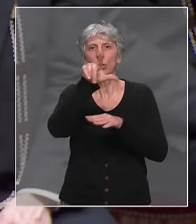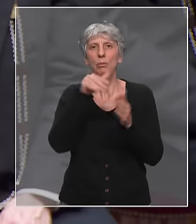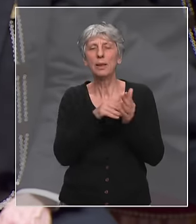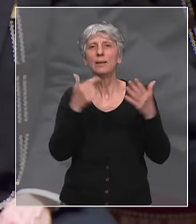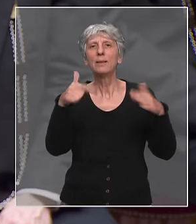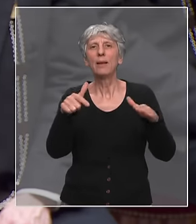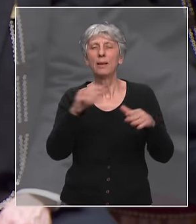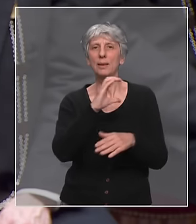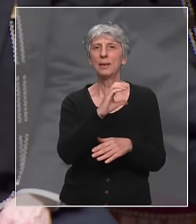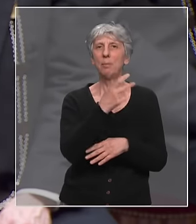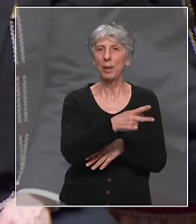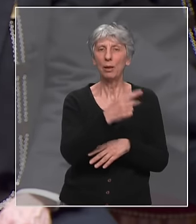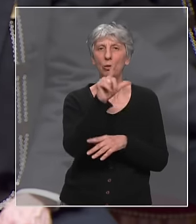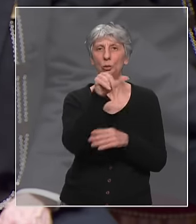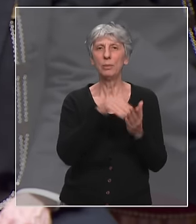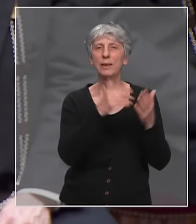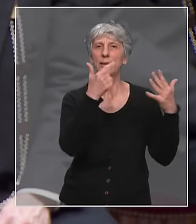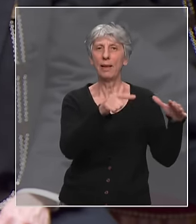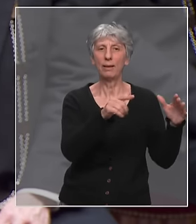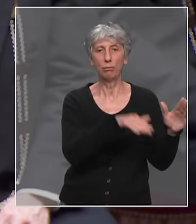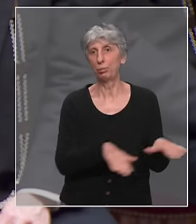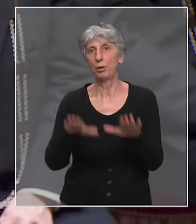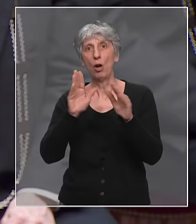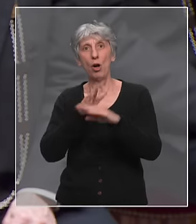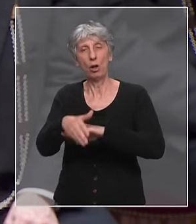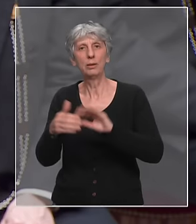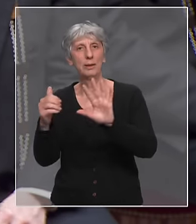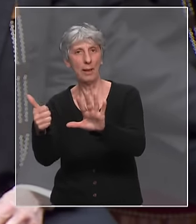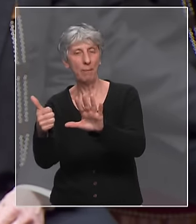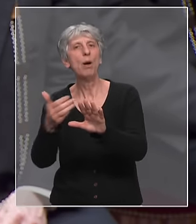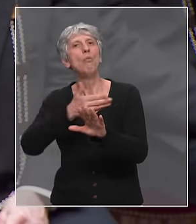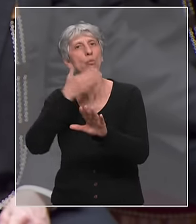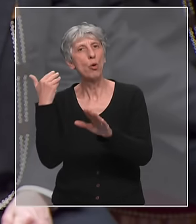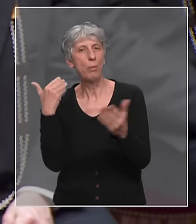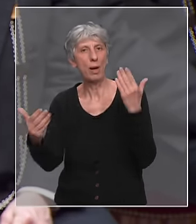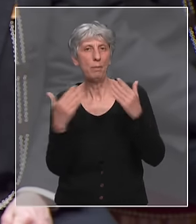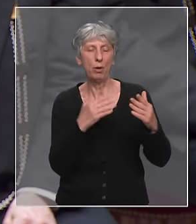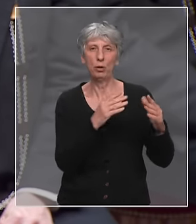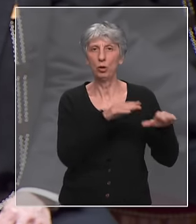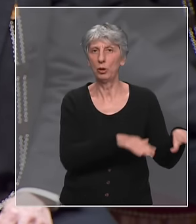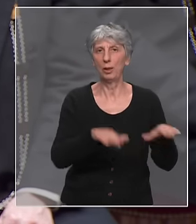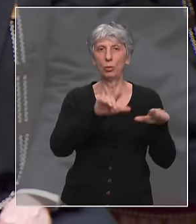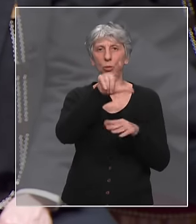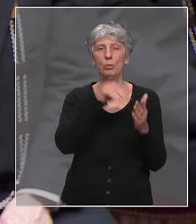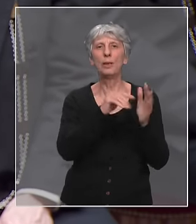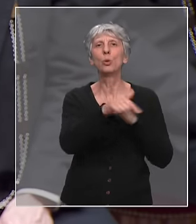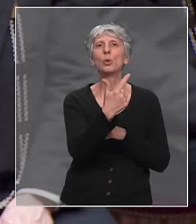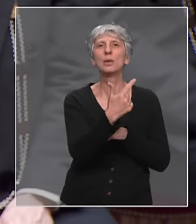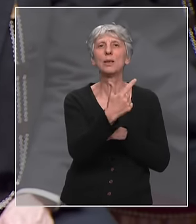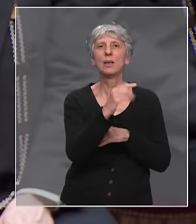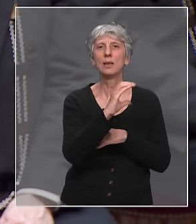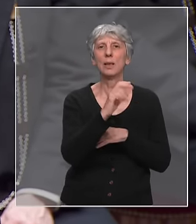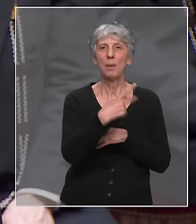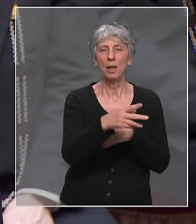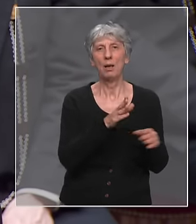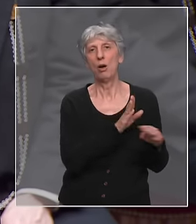CP en 2017 et qui vient de rentrer en 6e, s'en sort mieux que la génération 2012 qui était en CP en 2012 et qui est rentrée